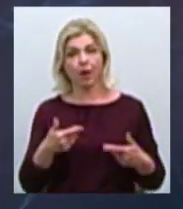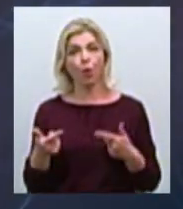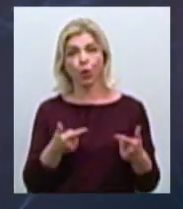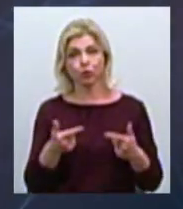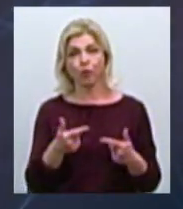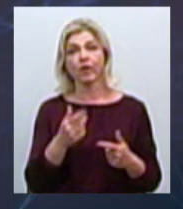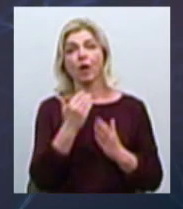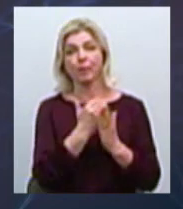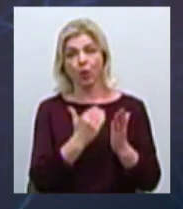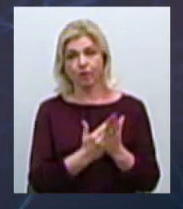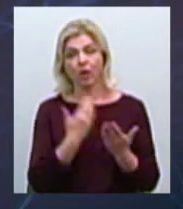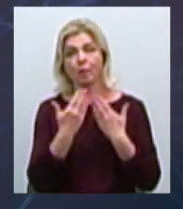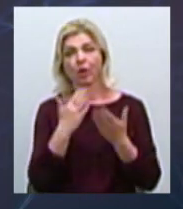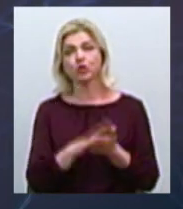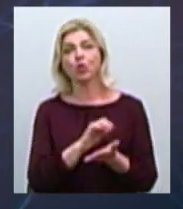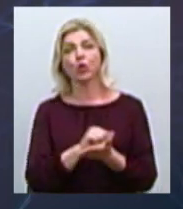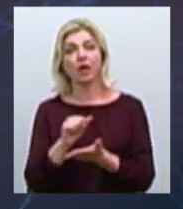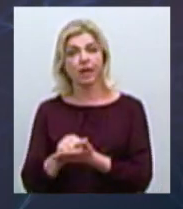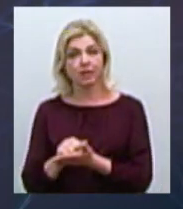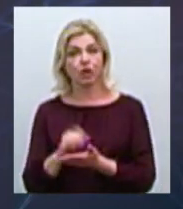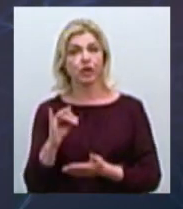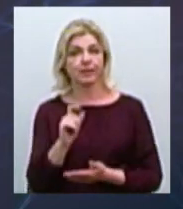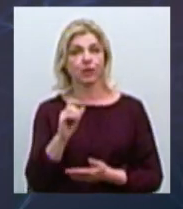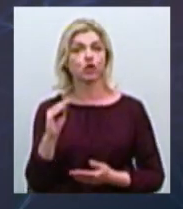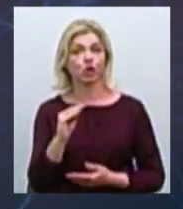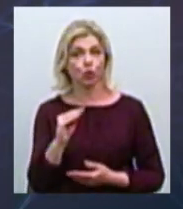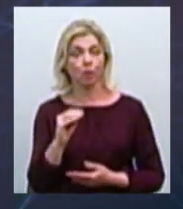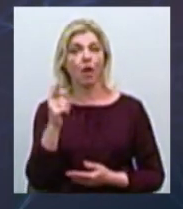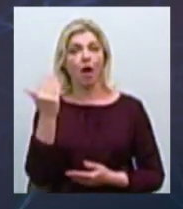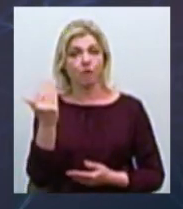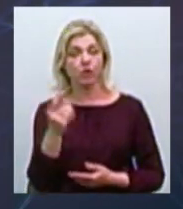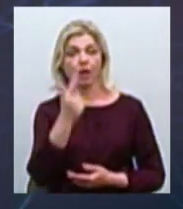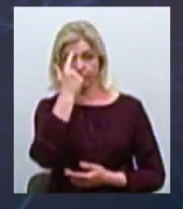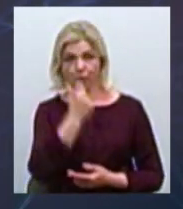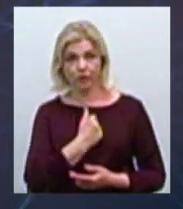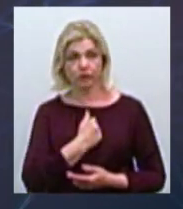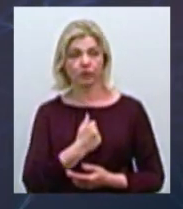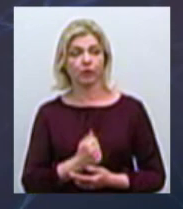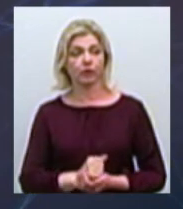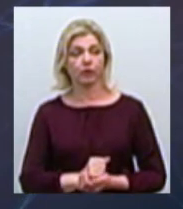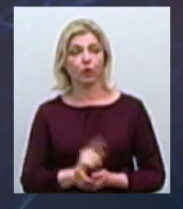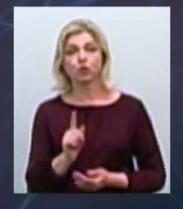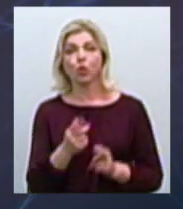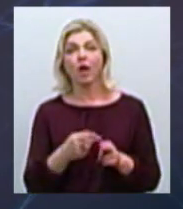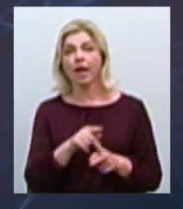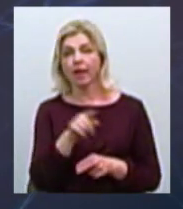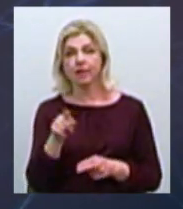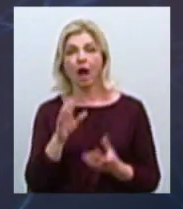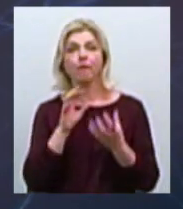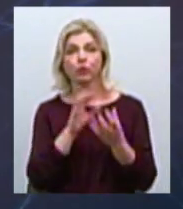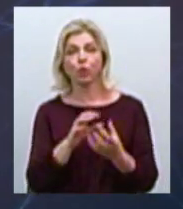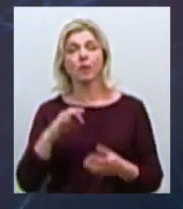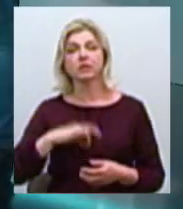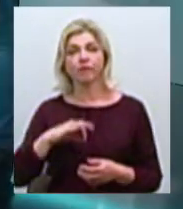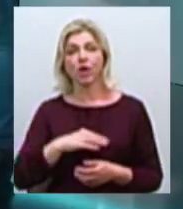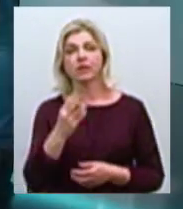поспілкувалися із журналісткою ЮА Житомир Ольгою Топольницькою, і вона, зокрема, повідомила, оскільки в темі, що ці автобуси споживають